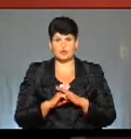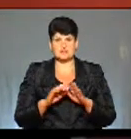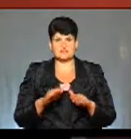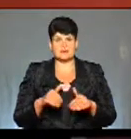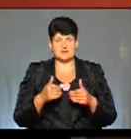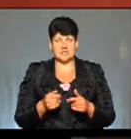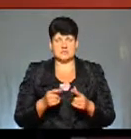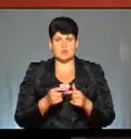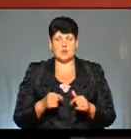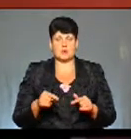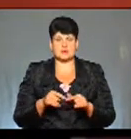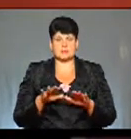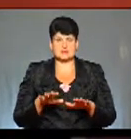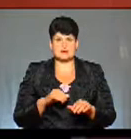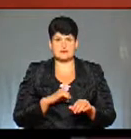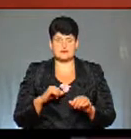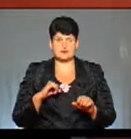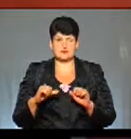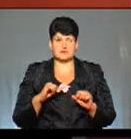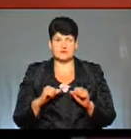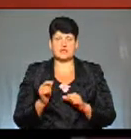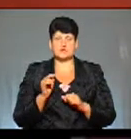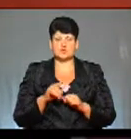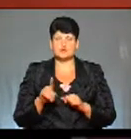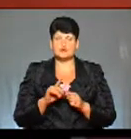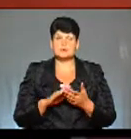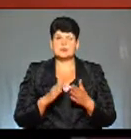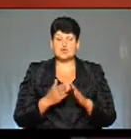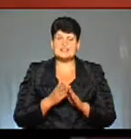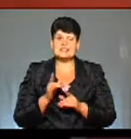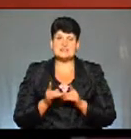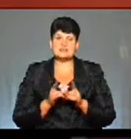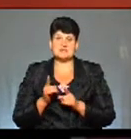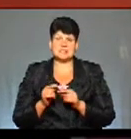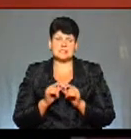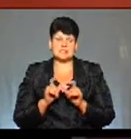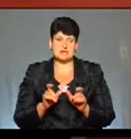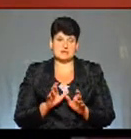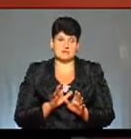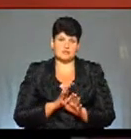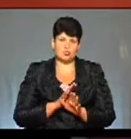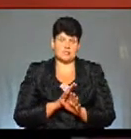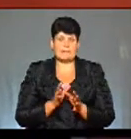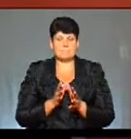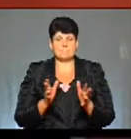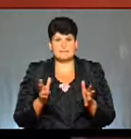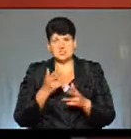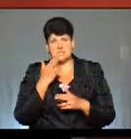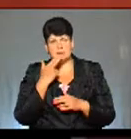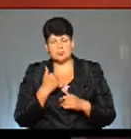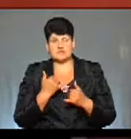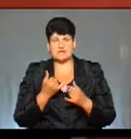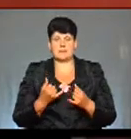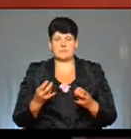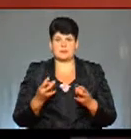до органів місцевого самоврядування заради того, щоб ситуація змінювалася і заклади були більш адаптовані для потреб людей